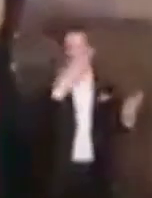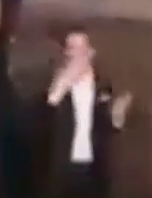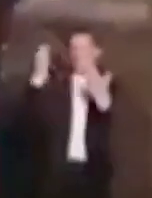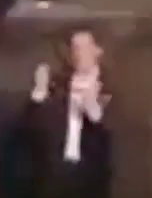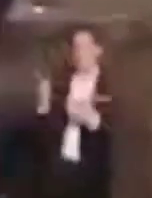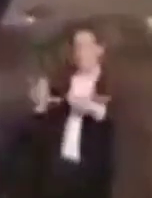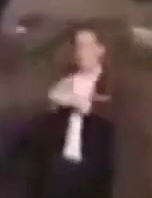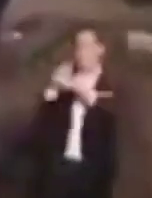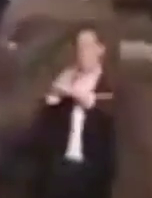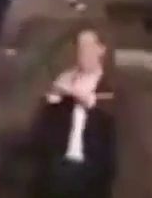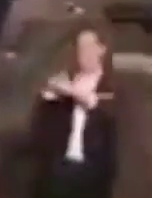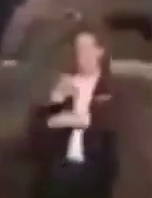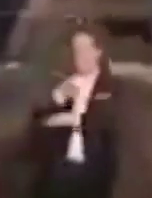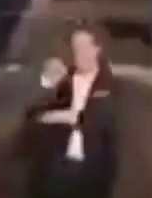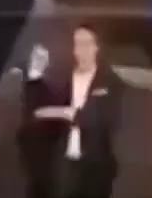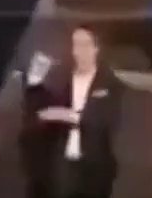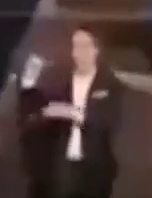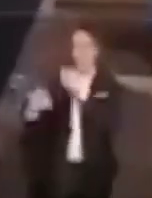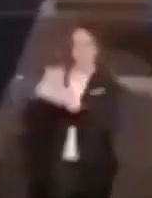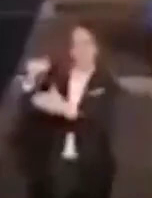نکرد.